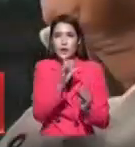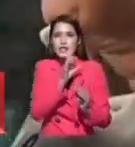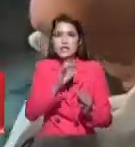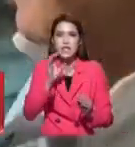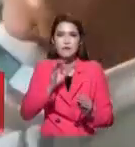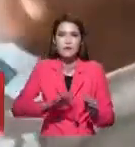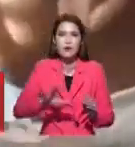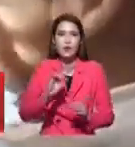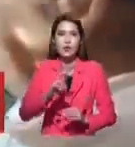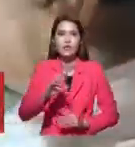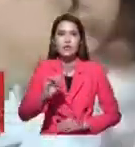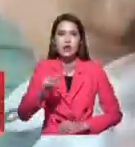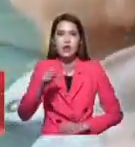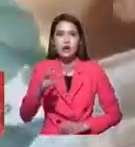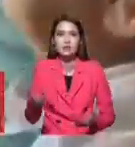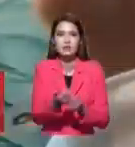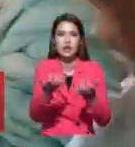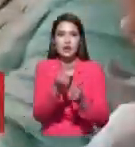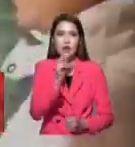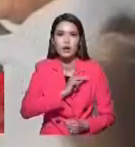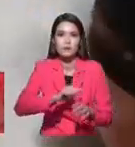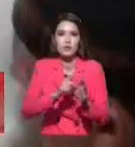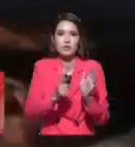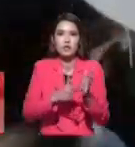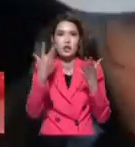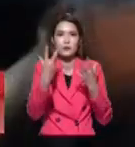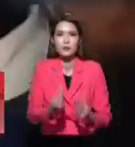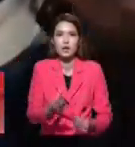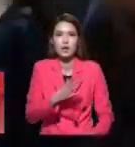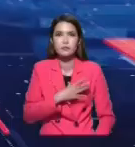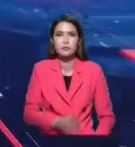штате Уттарханд. Спасательная операция продолжалась 17 дней.